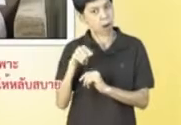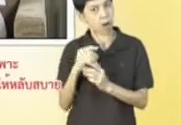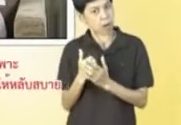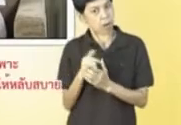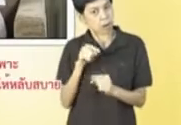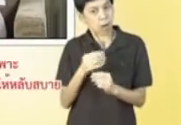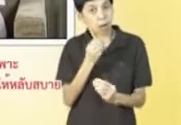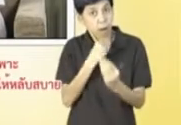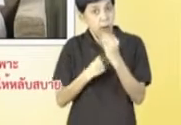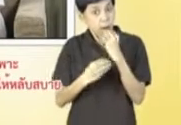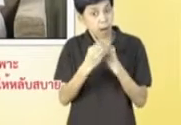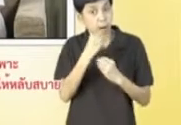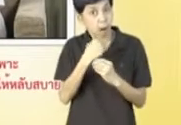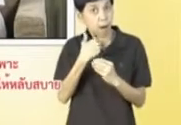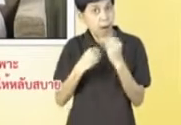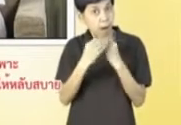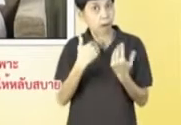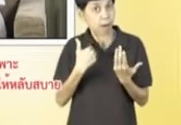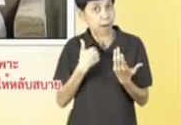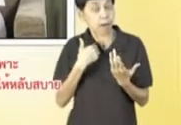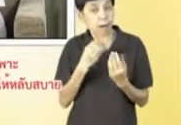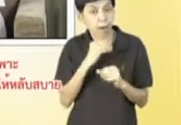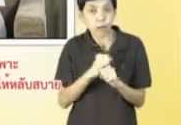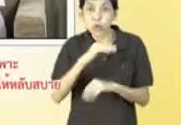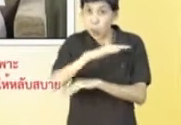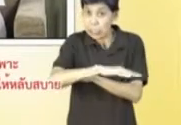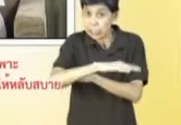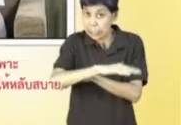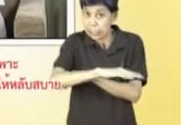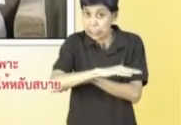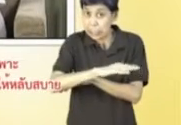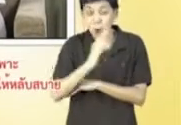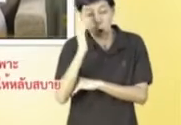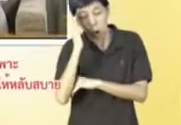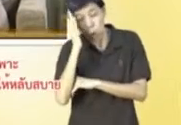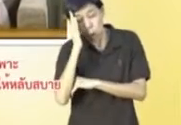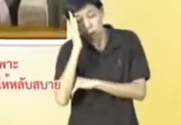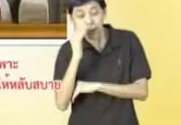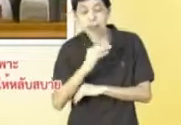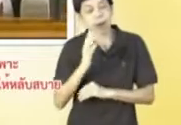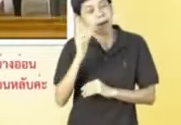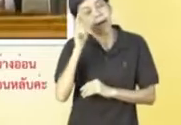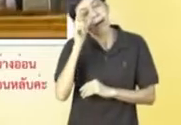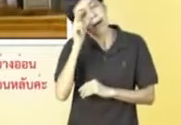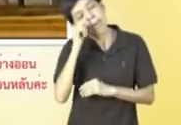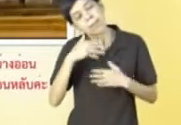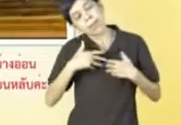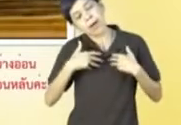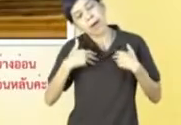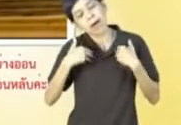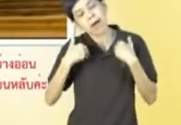เนี่ยเมื่อรับประทานแล้วโดยเฉพาะอย่างยิ่งตอนเย็นนะคะก่อนนอนเนี่ยจะช่วยให้หลับสบายเพราะเป็น